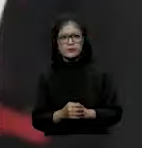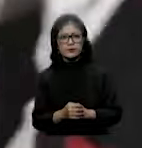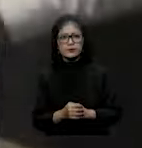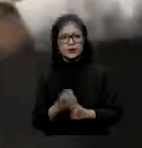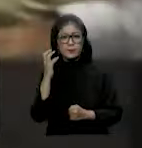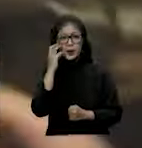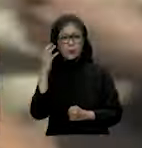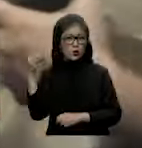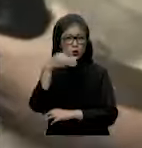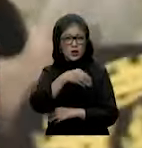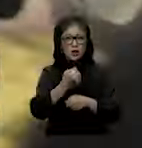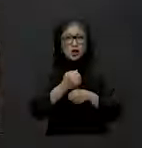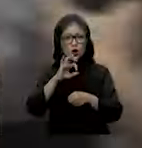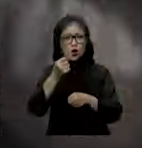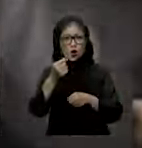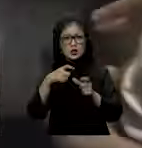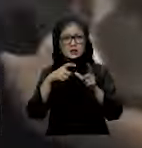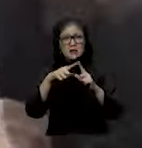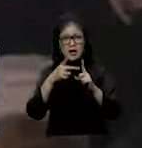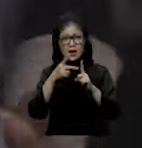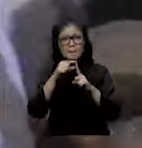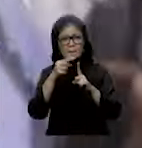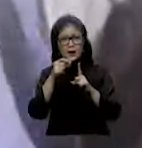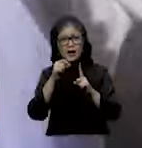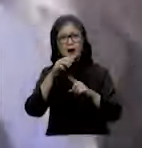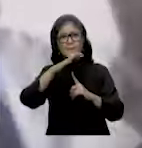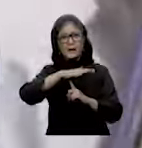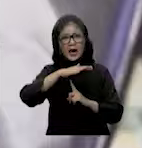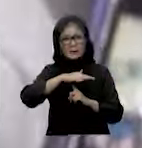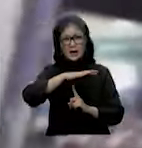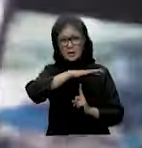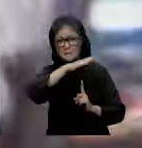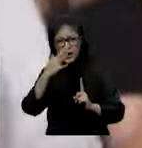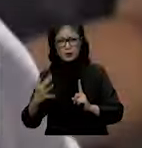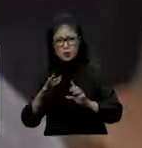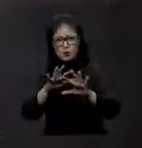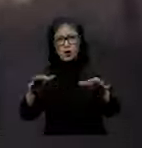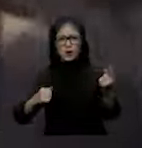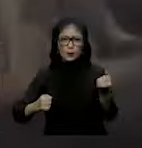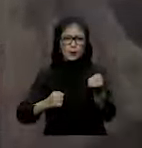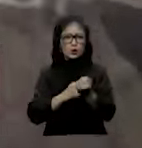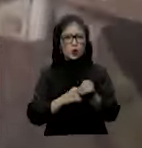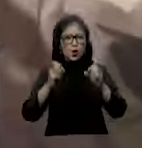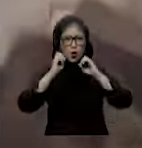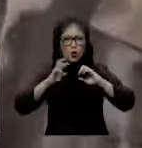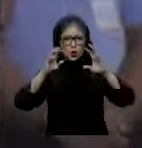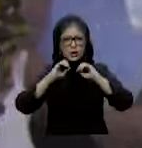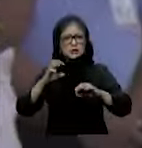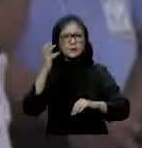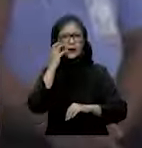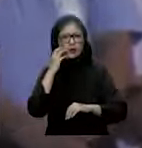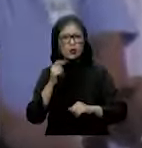Kedatangan Prabowo di Gor Sahabudin, Pangkal Pinang, Bangka Belitung disambut ribuan pendukung. Dalam orasinya, Prabowo kembali menyinggung soal skor